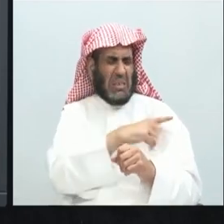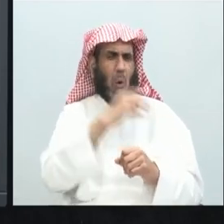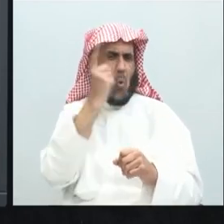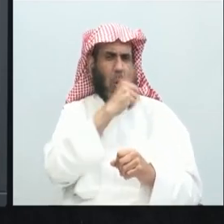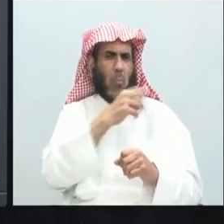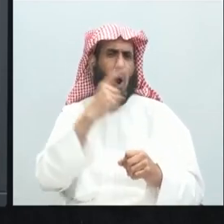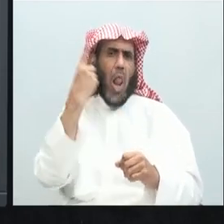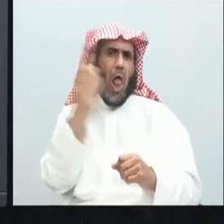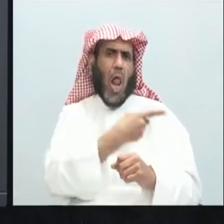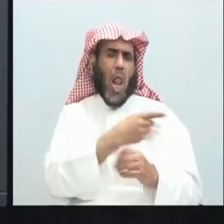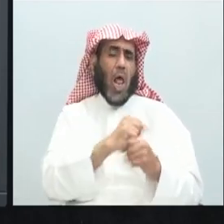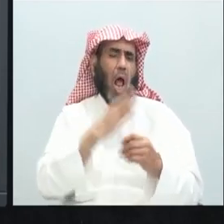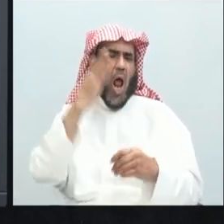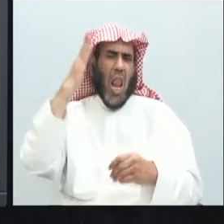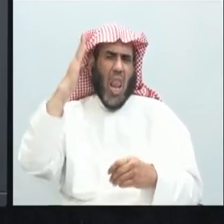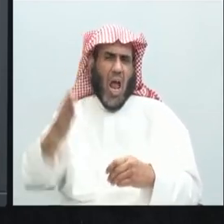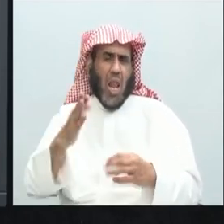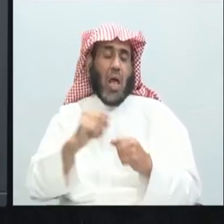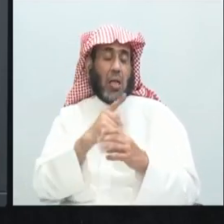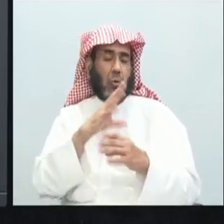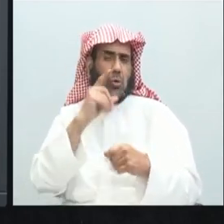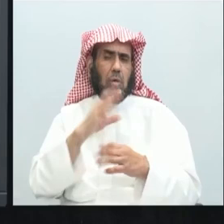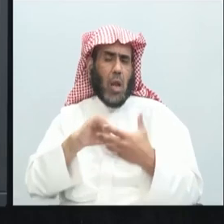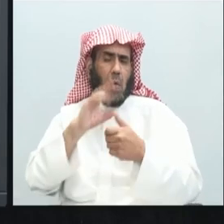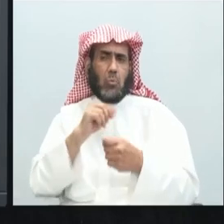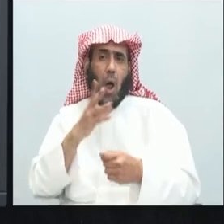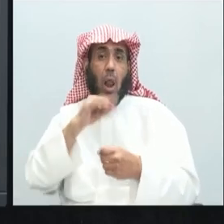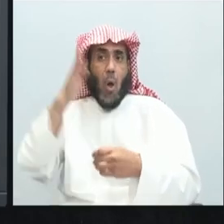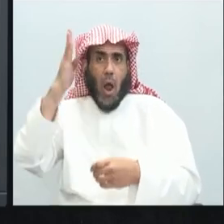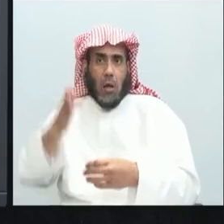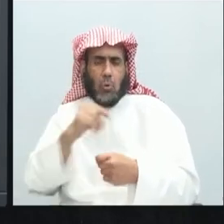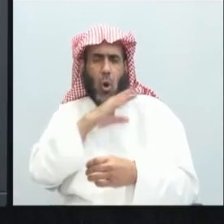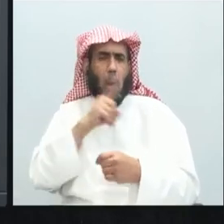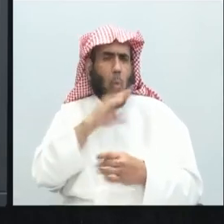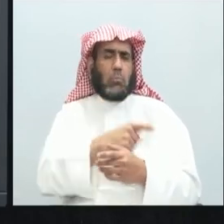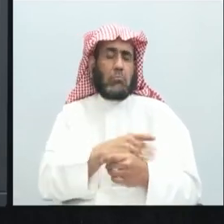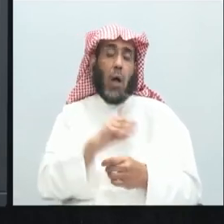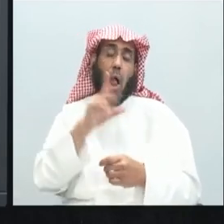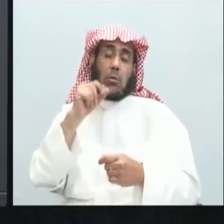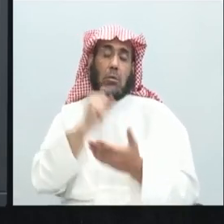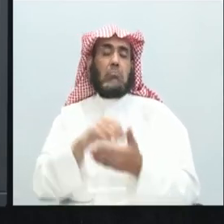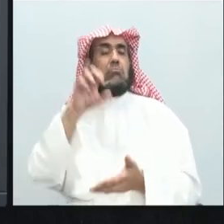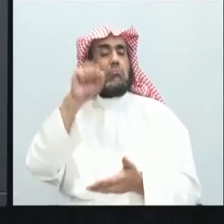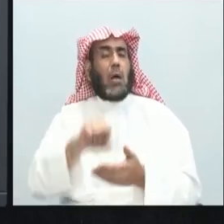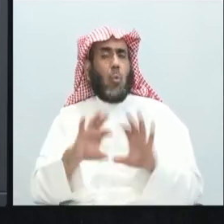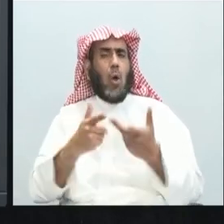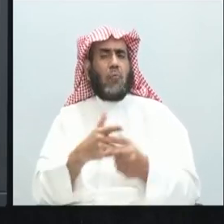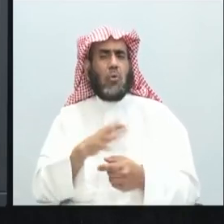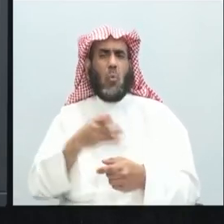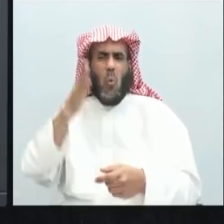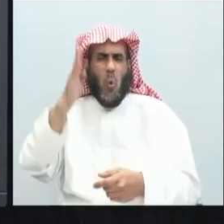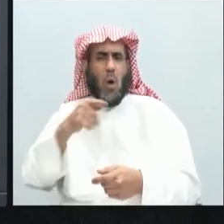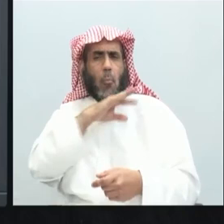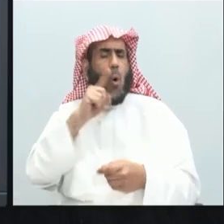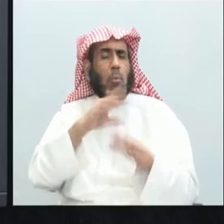والدي حتى ان الصحابه تعجبوا وقالوا وهل يشتم الرجل والديه قال الرسول نعم وكيف يكون شتم